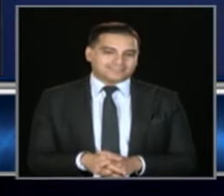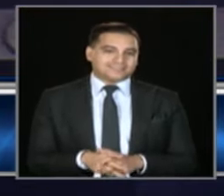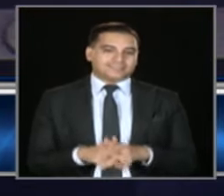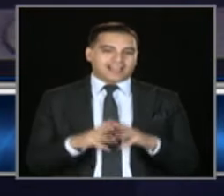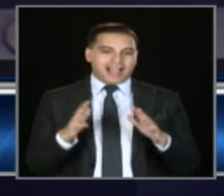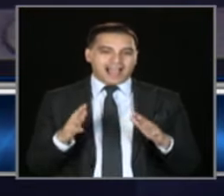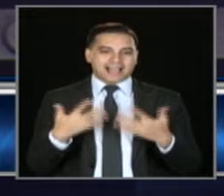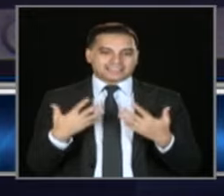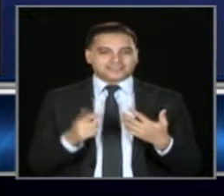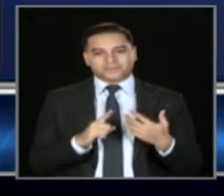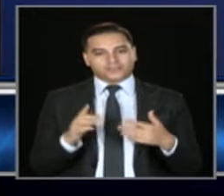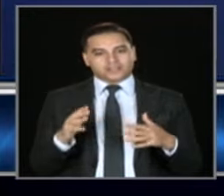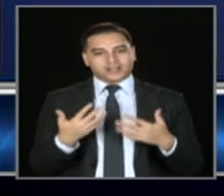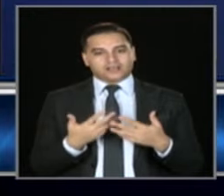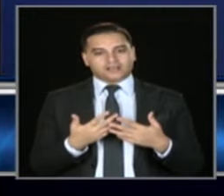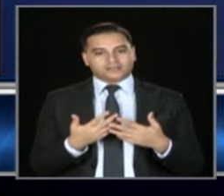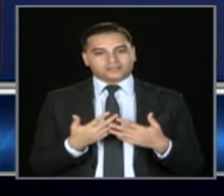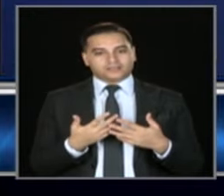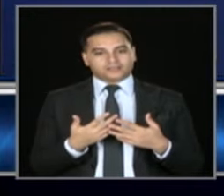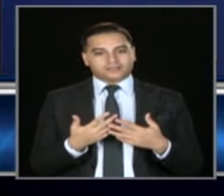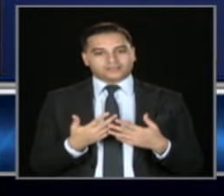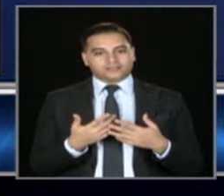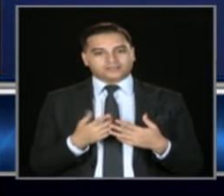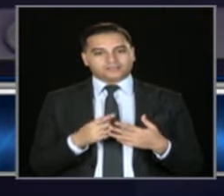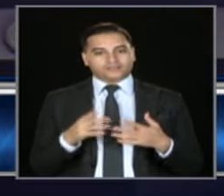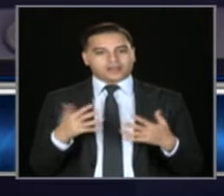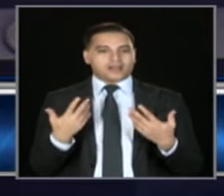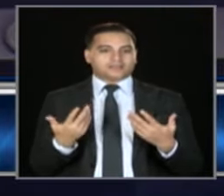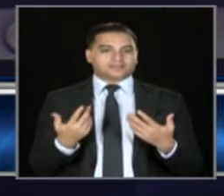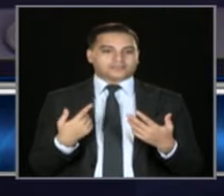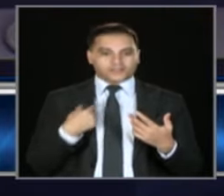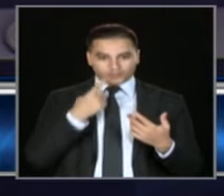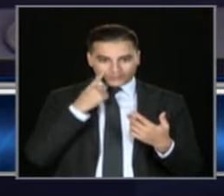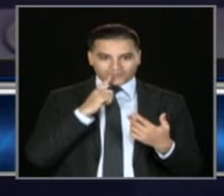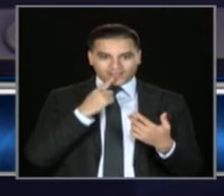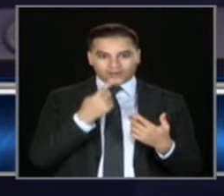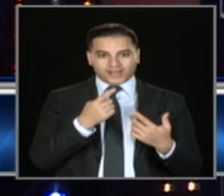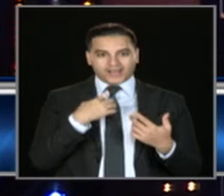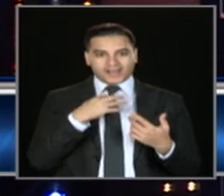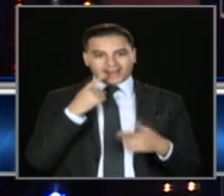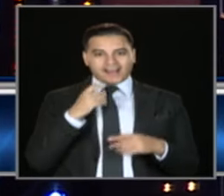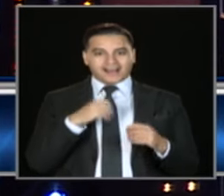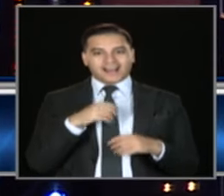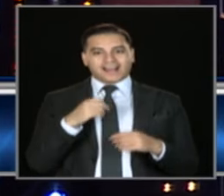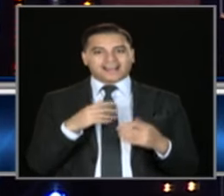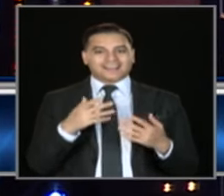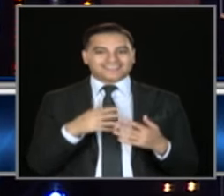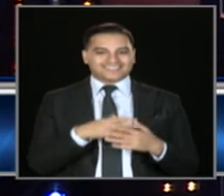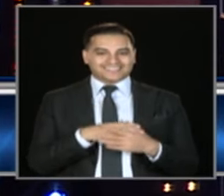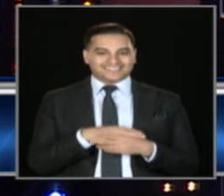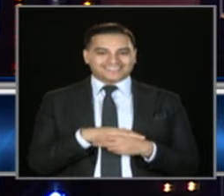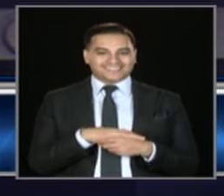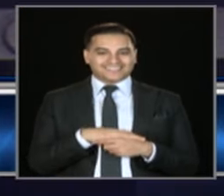أسد. لا مش الأسد. لا شفت؟ شفت؟ أنا كنت قلقان والله. أسد